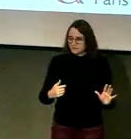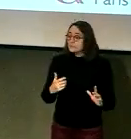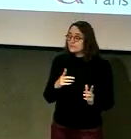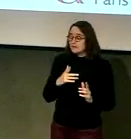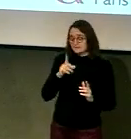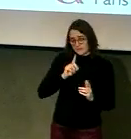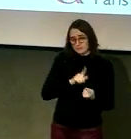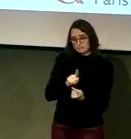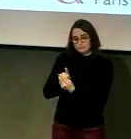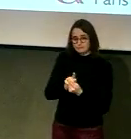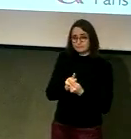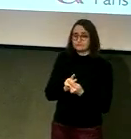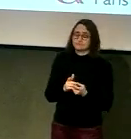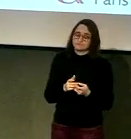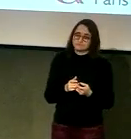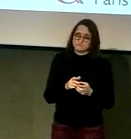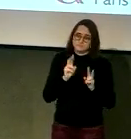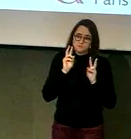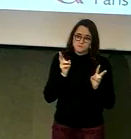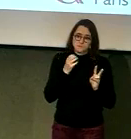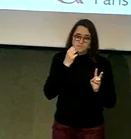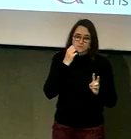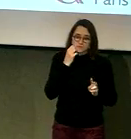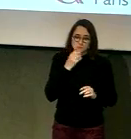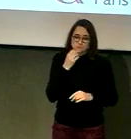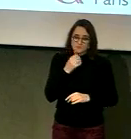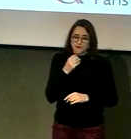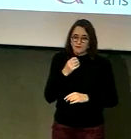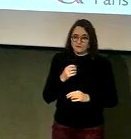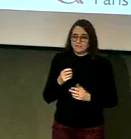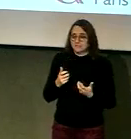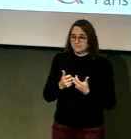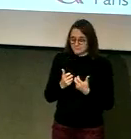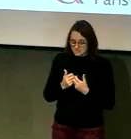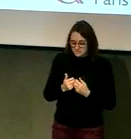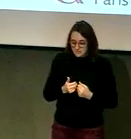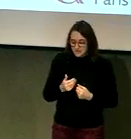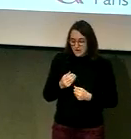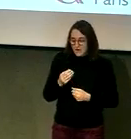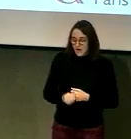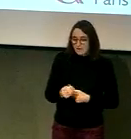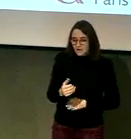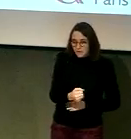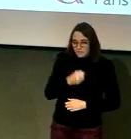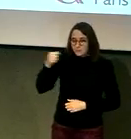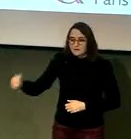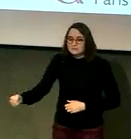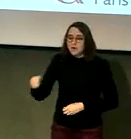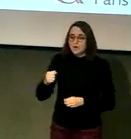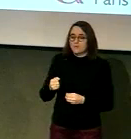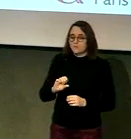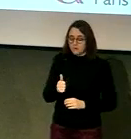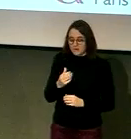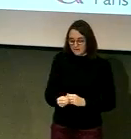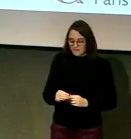rencontrées, finalement, c'est souvent le placement ou les mesures de mise à l'écart du